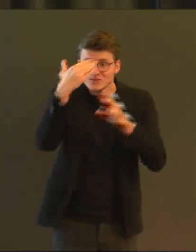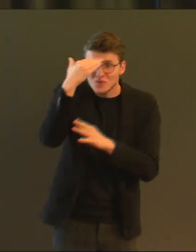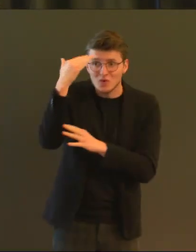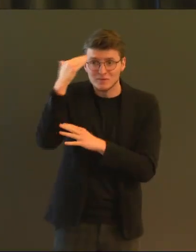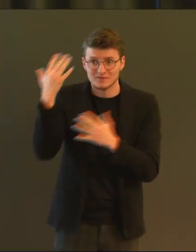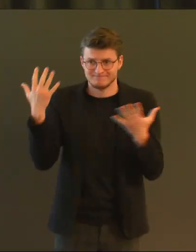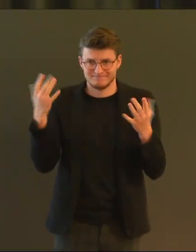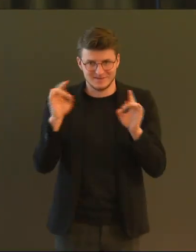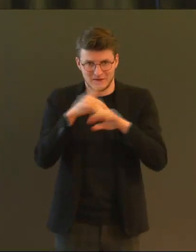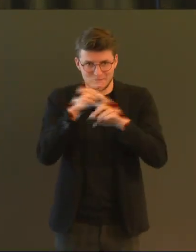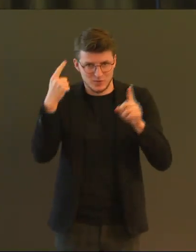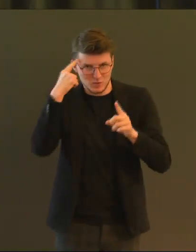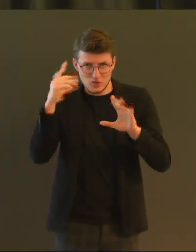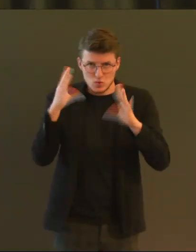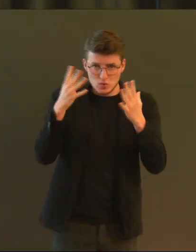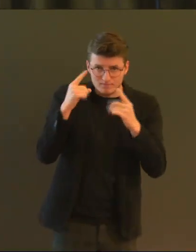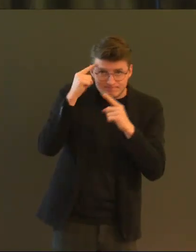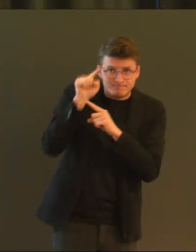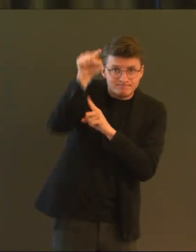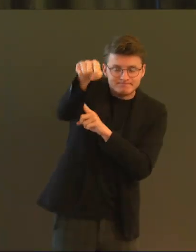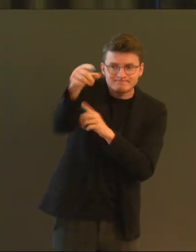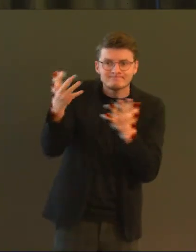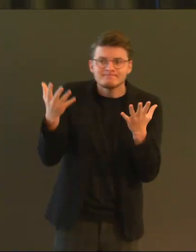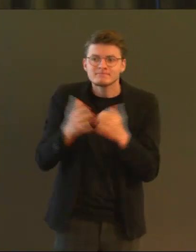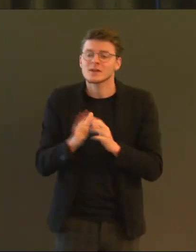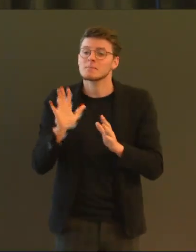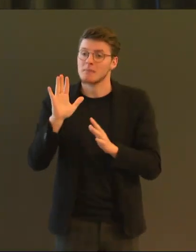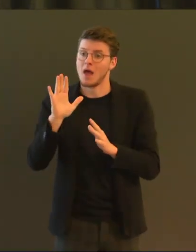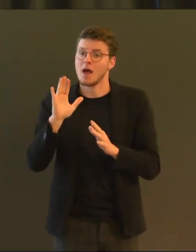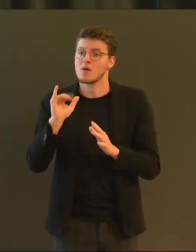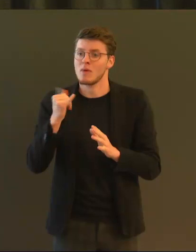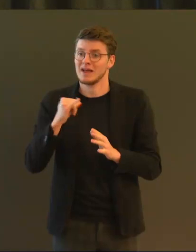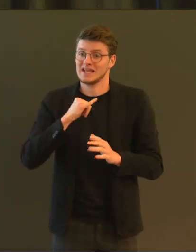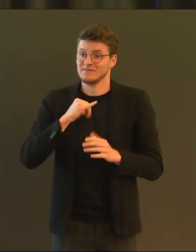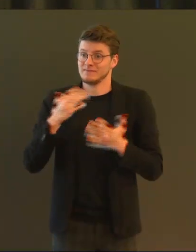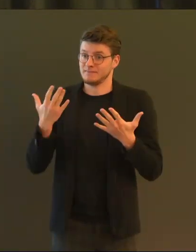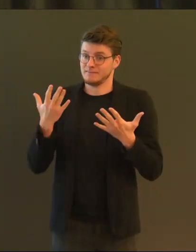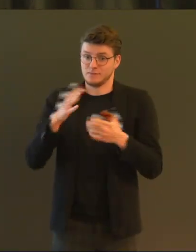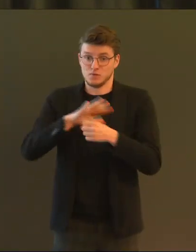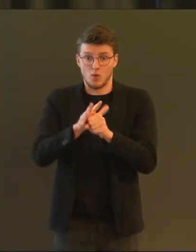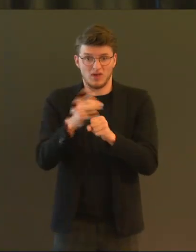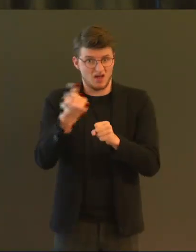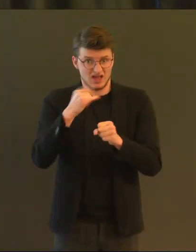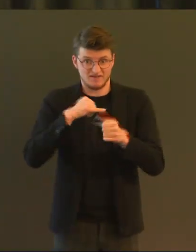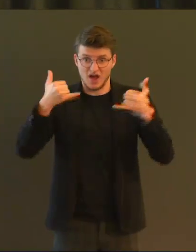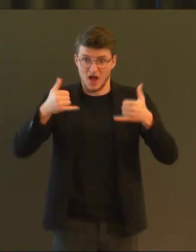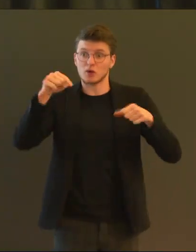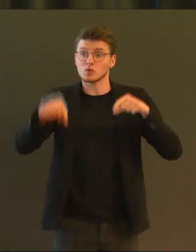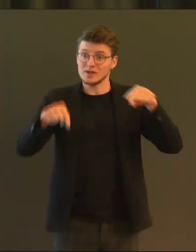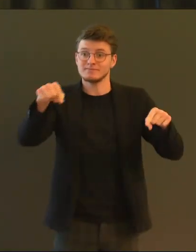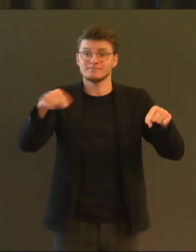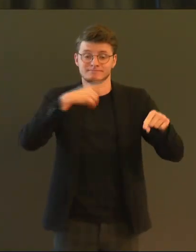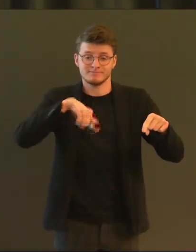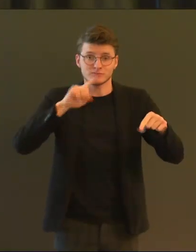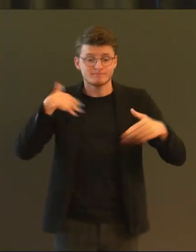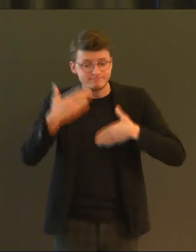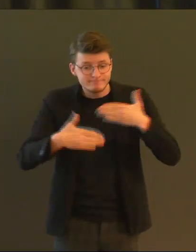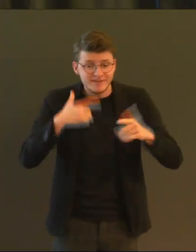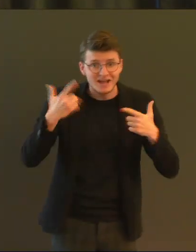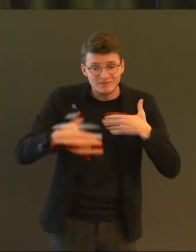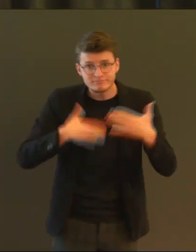voorspellen. In ieder geval zullen we ons gedrag moeten aanpassen aan de aanwezigheid van het virus. Ons gedrag van vandaag zal